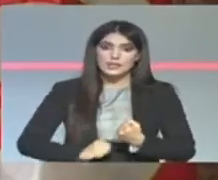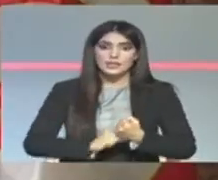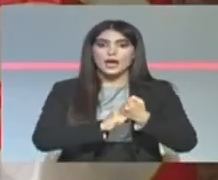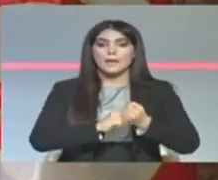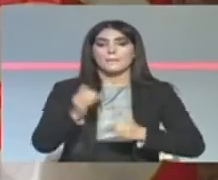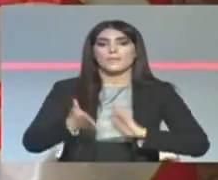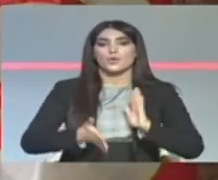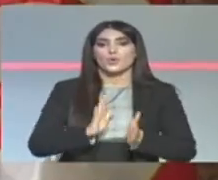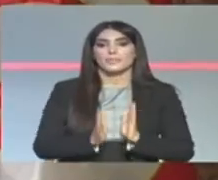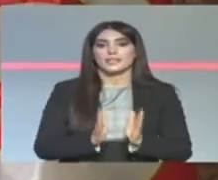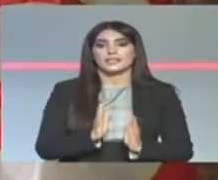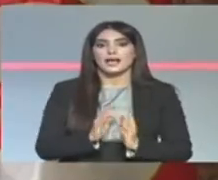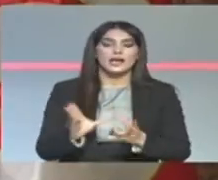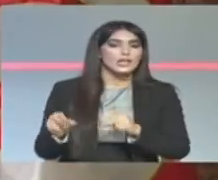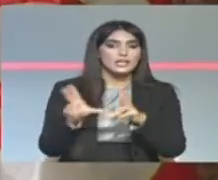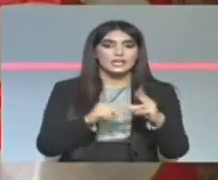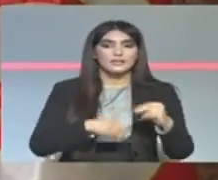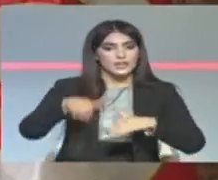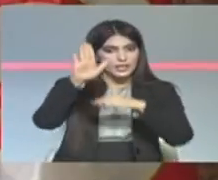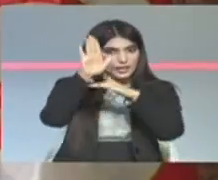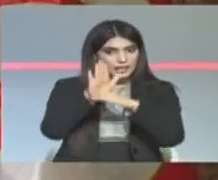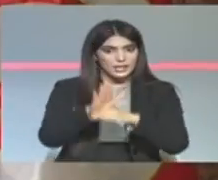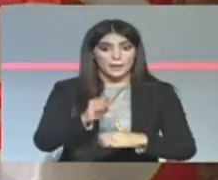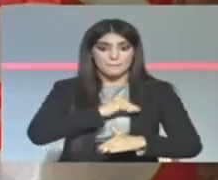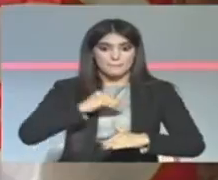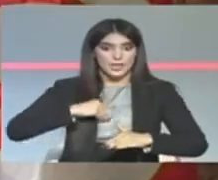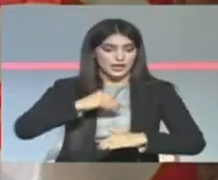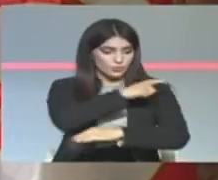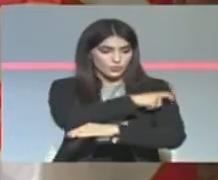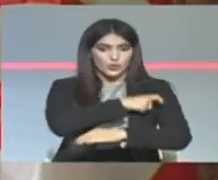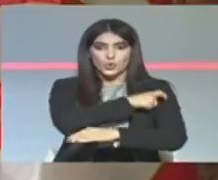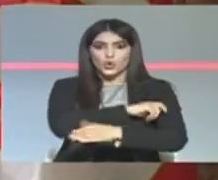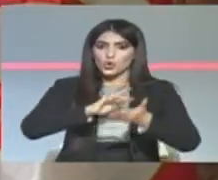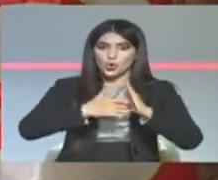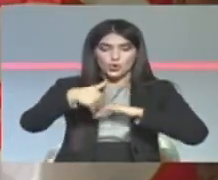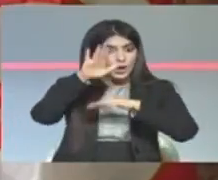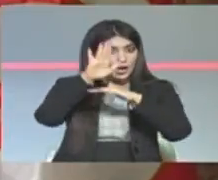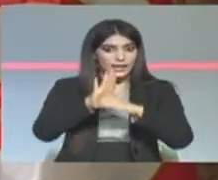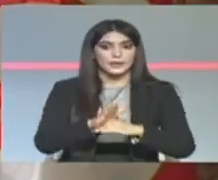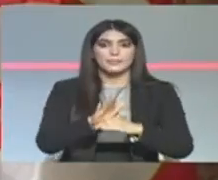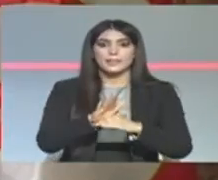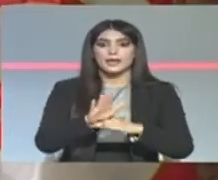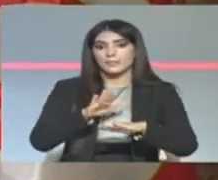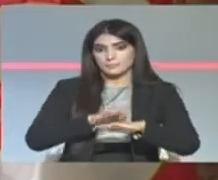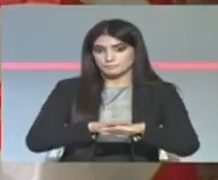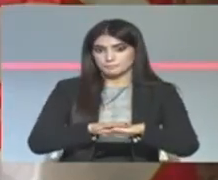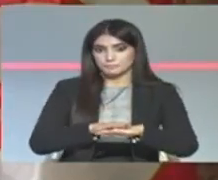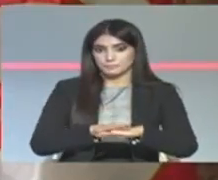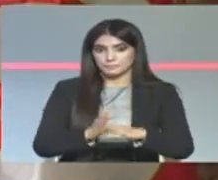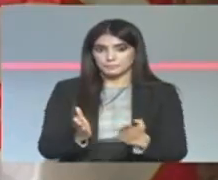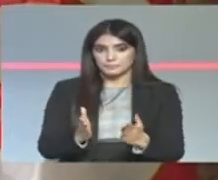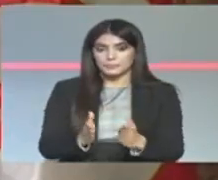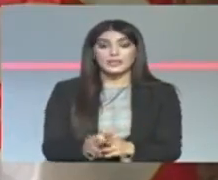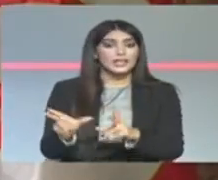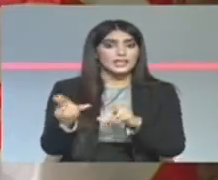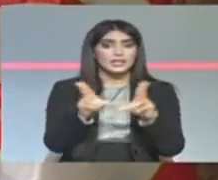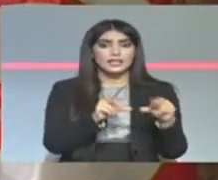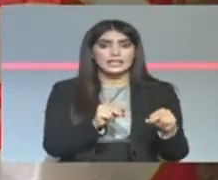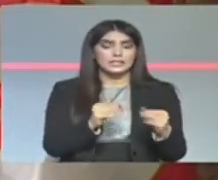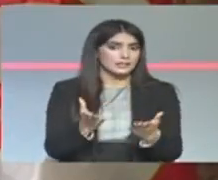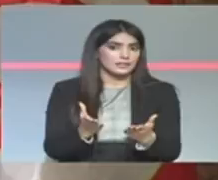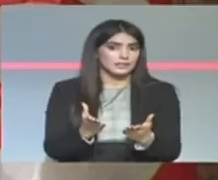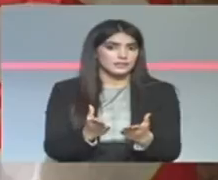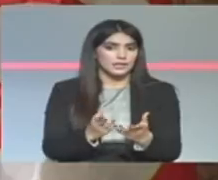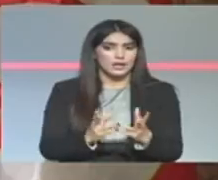العموميه وفي حمايه منها العاملين في قطاع الصحه اه العموميه وكذلك في بعض